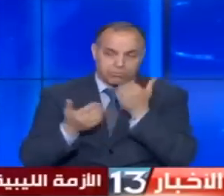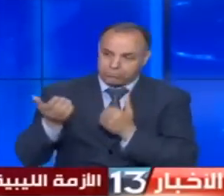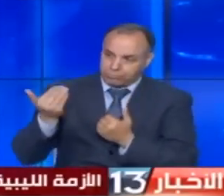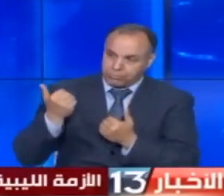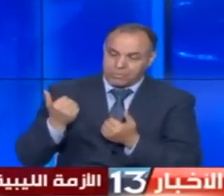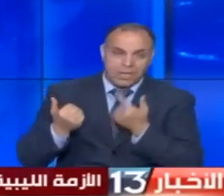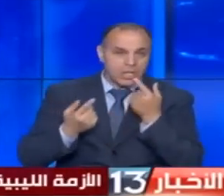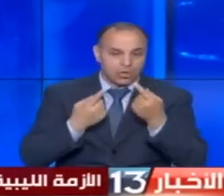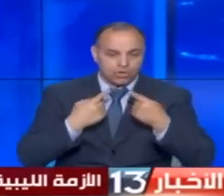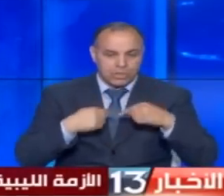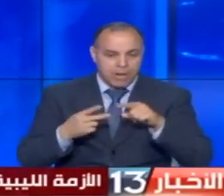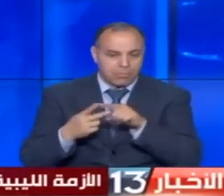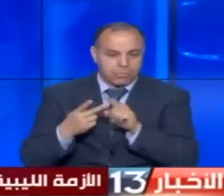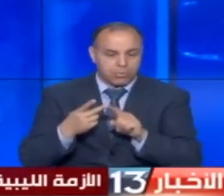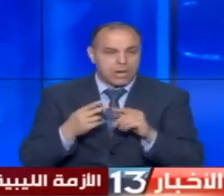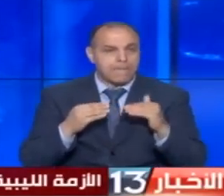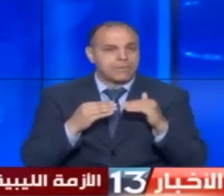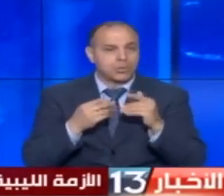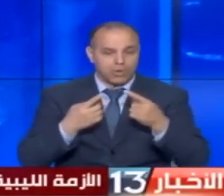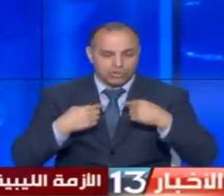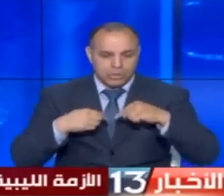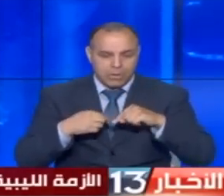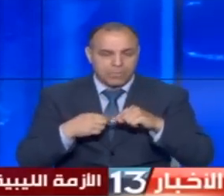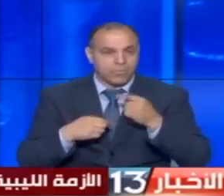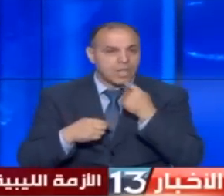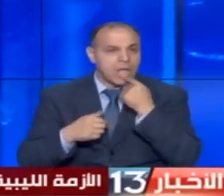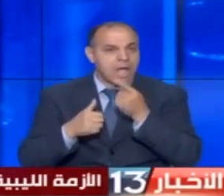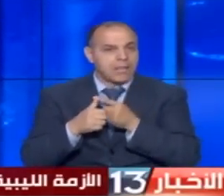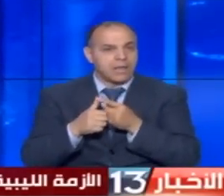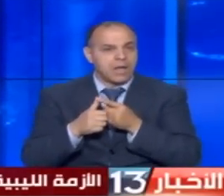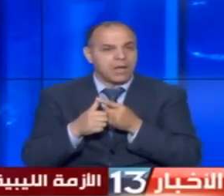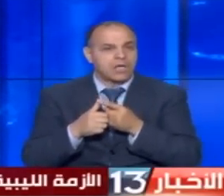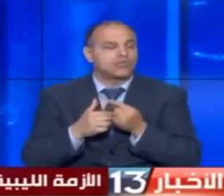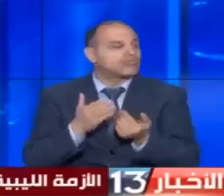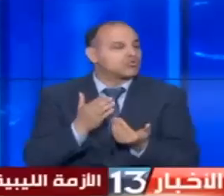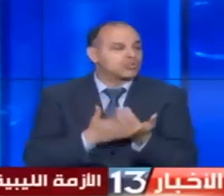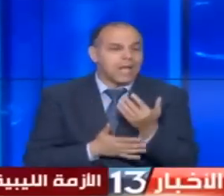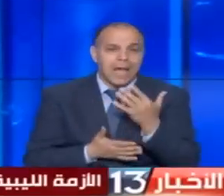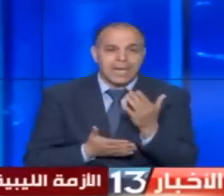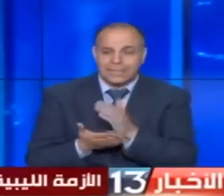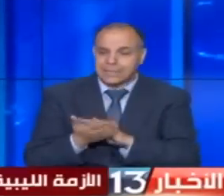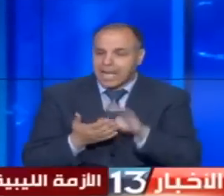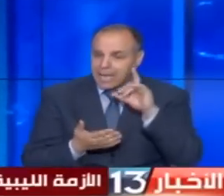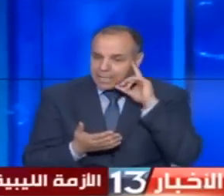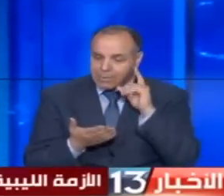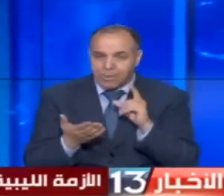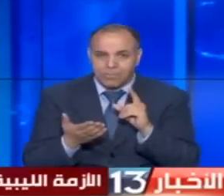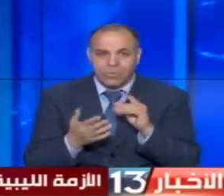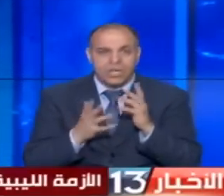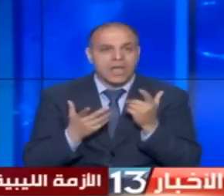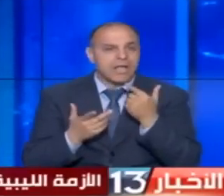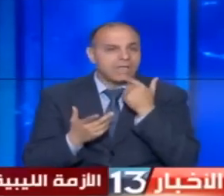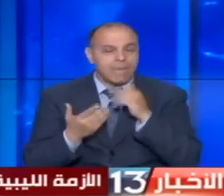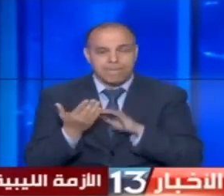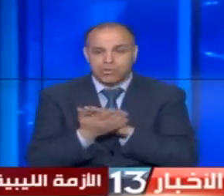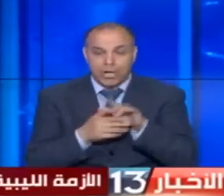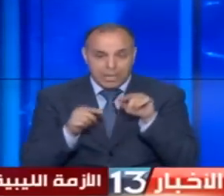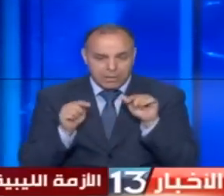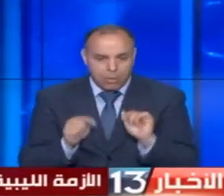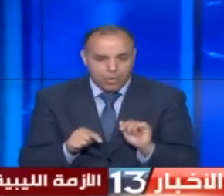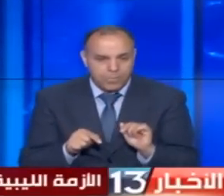اجتماعين في مستوى القمه يبحث احدهما اخر التطورات على الساحه الليبيه وسبل احتواء الازمه الحاليه